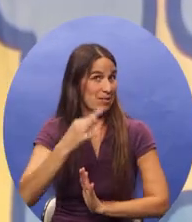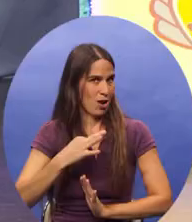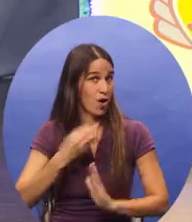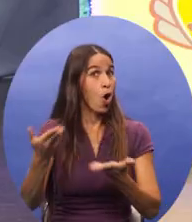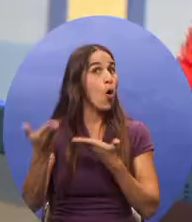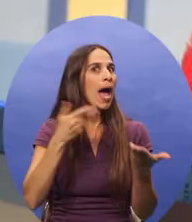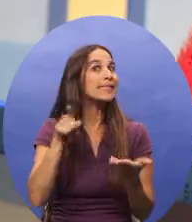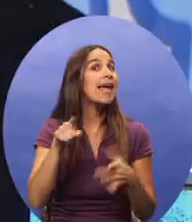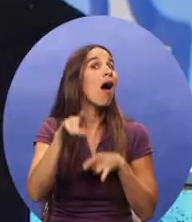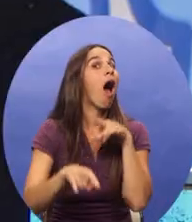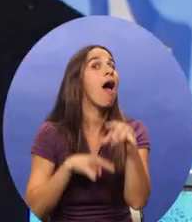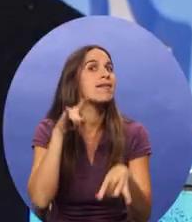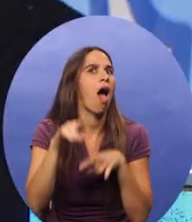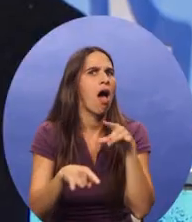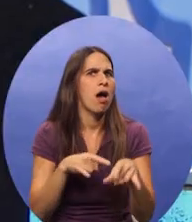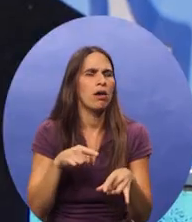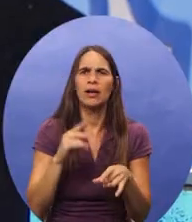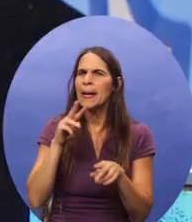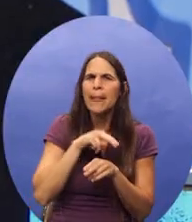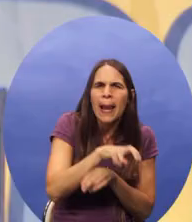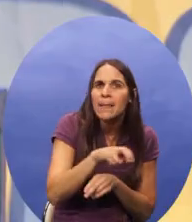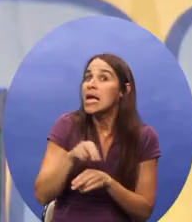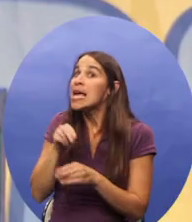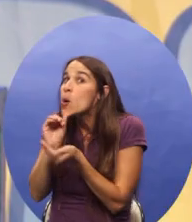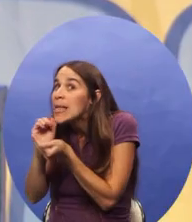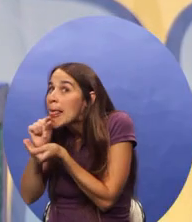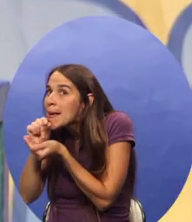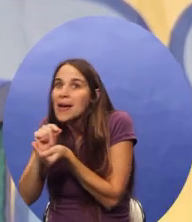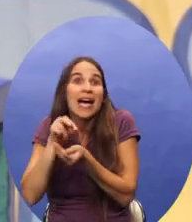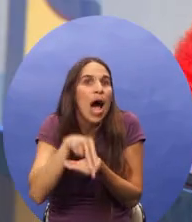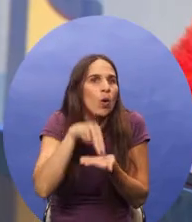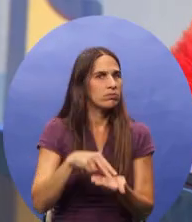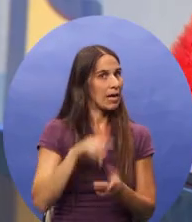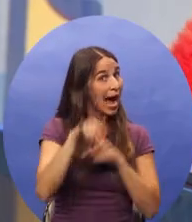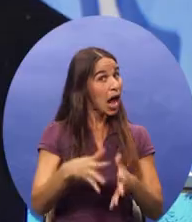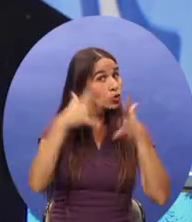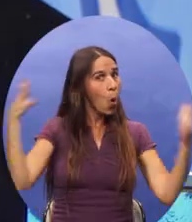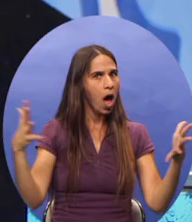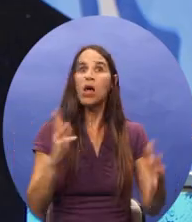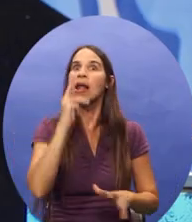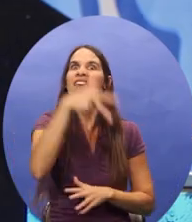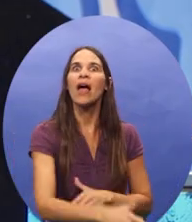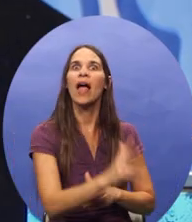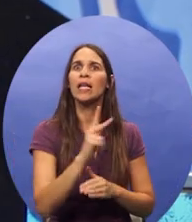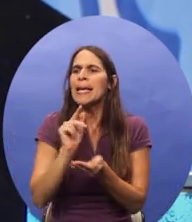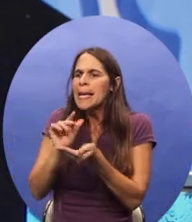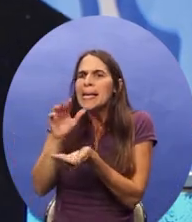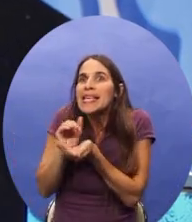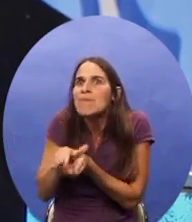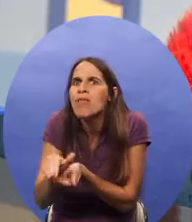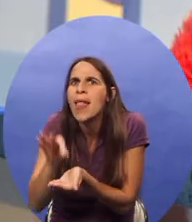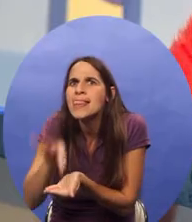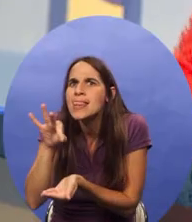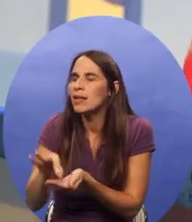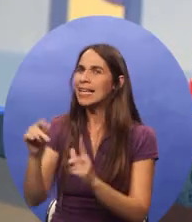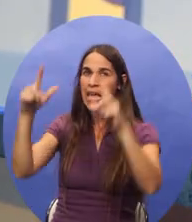הוא חיה. נמלים! גוזלים! חרגולים! אמרתי חיה גדולה! גדולה? לוויתן! כיפודן! ינשוף